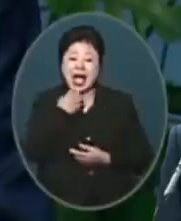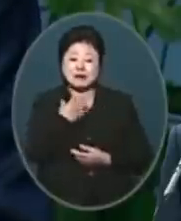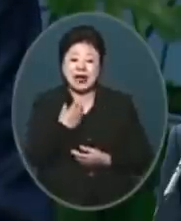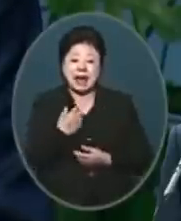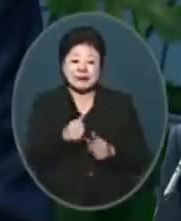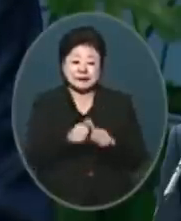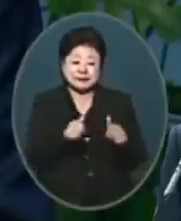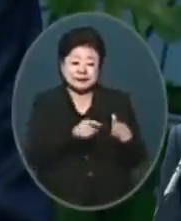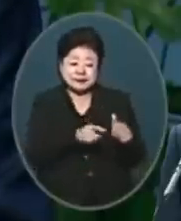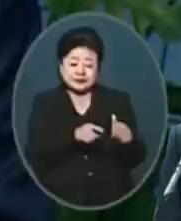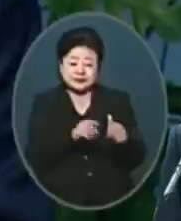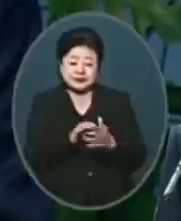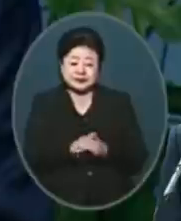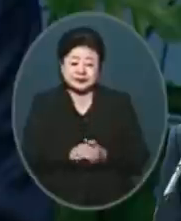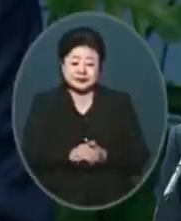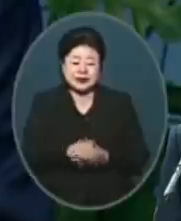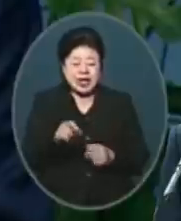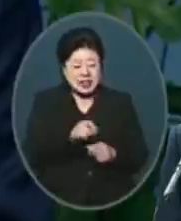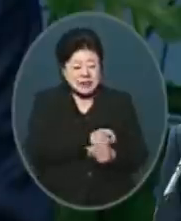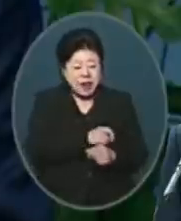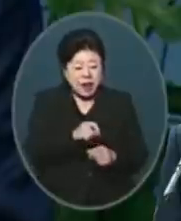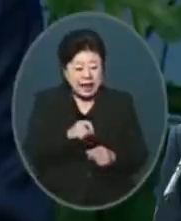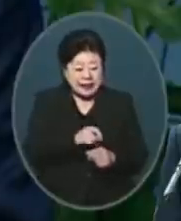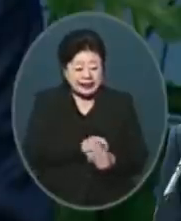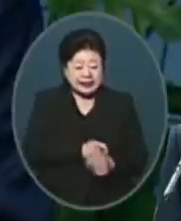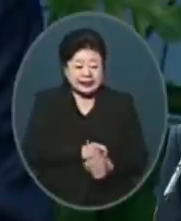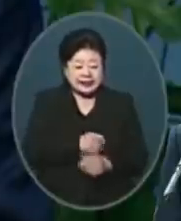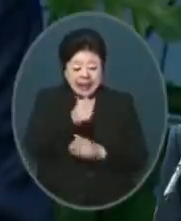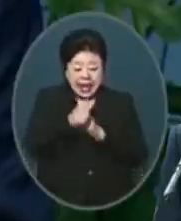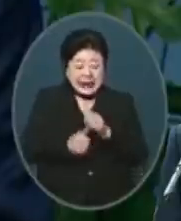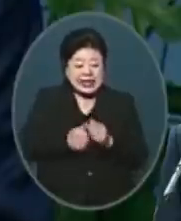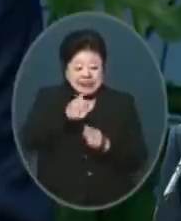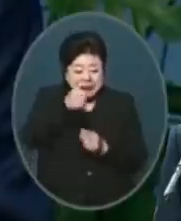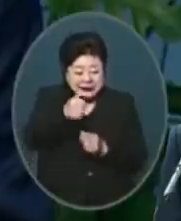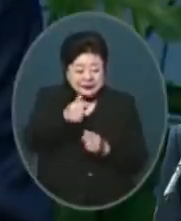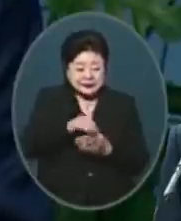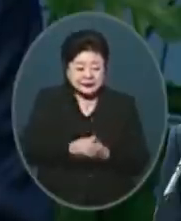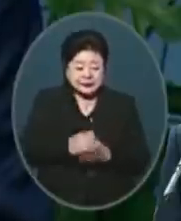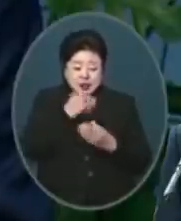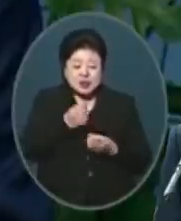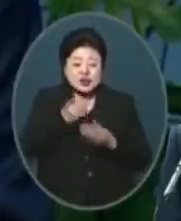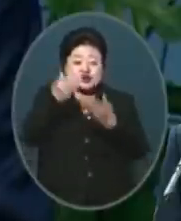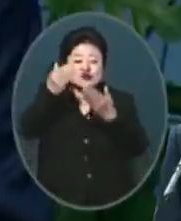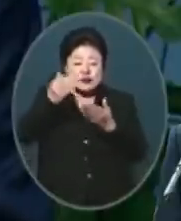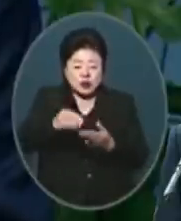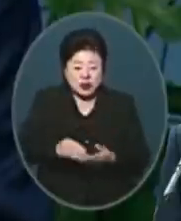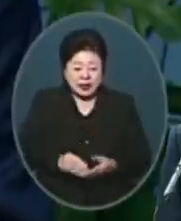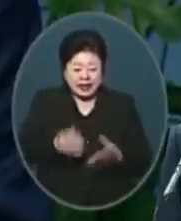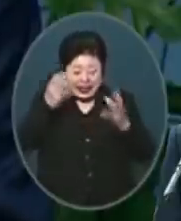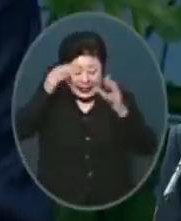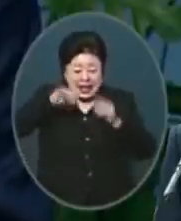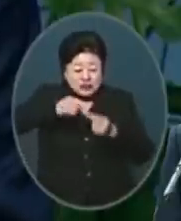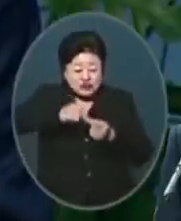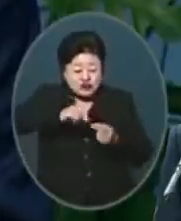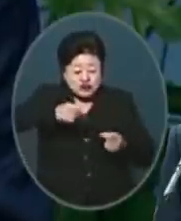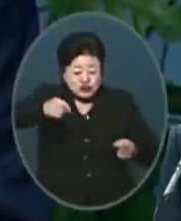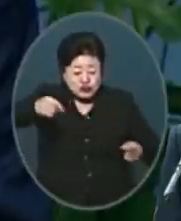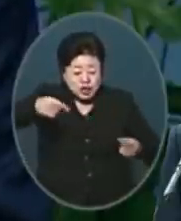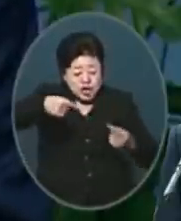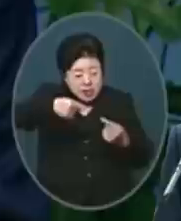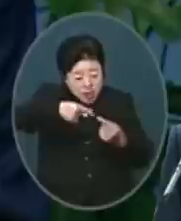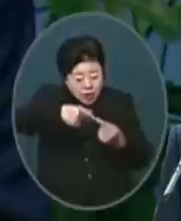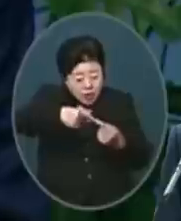아브라함은 특별한 하나님의 축복의 탯줄을